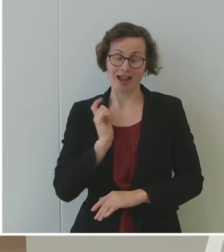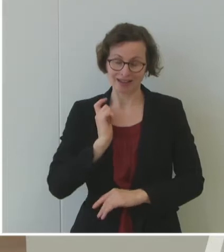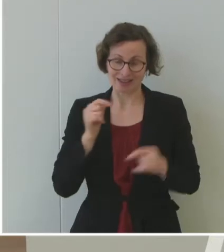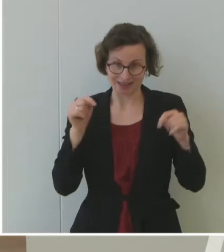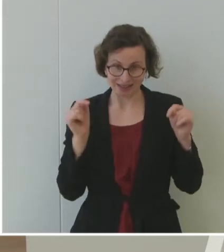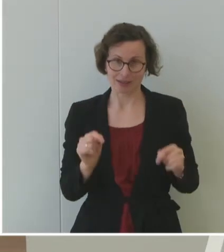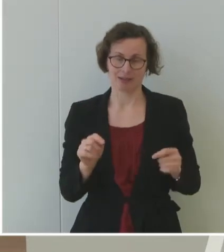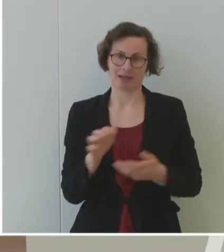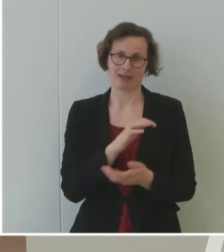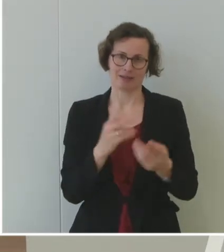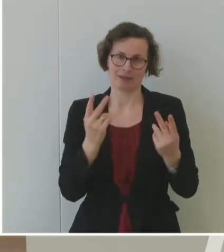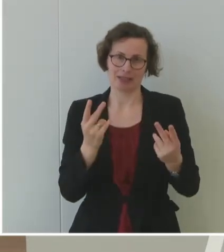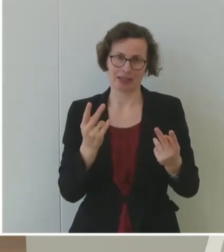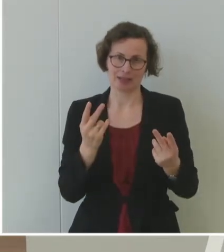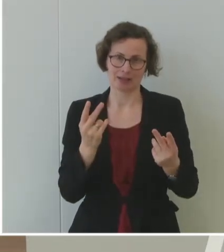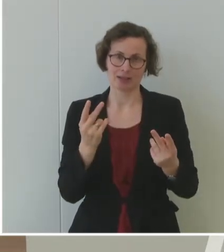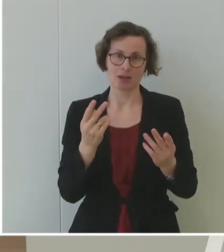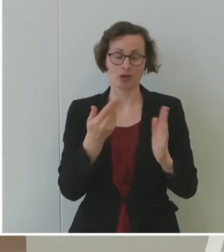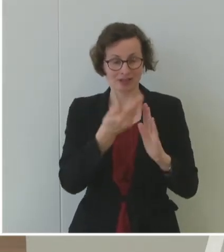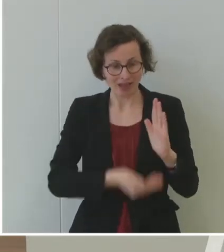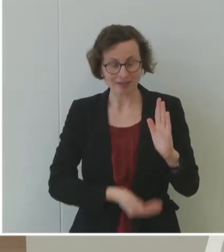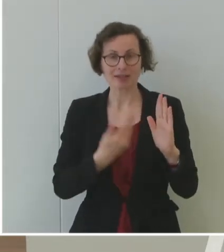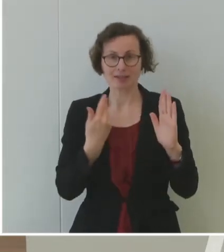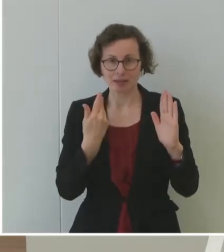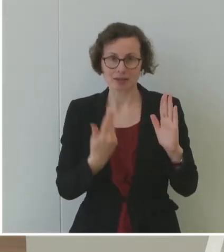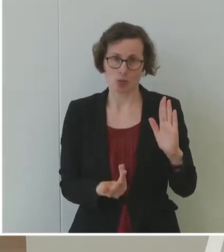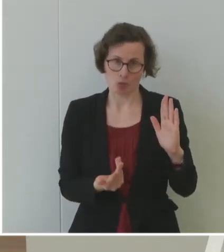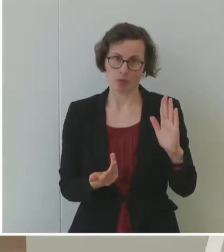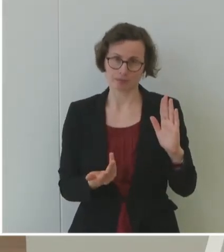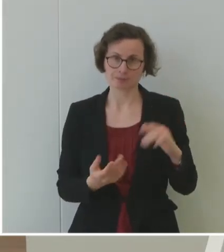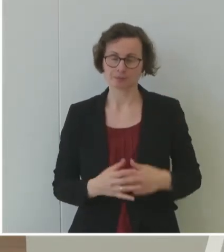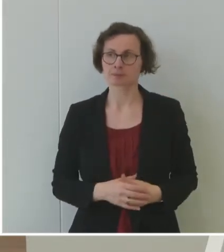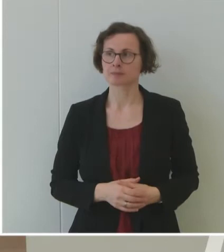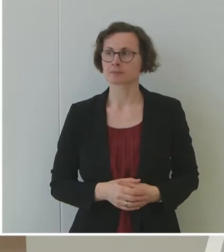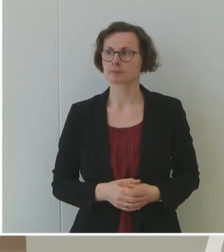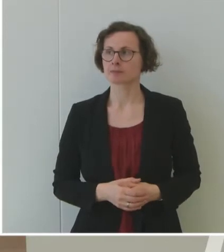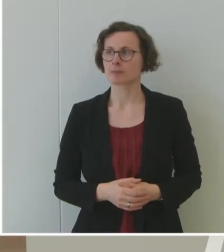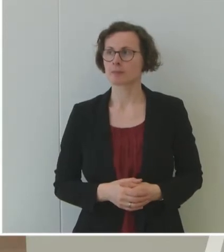hier preisgeben. Und das ist so kurzsichtig.